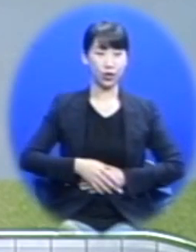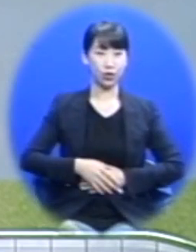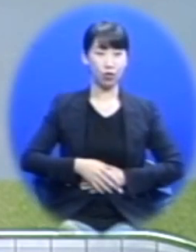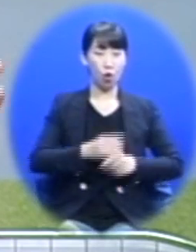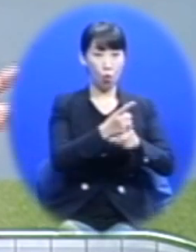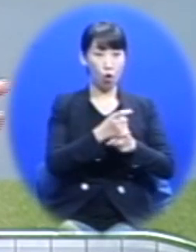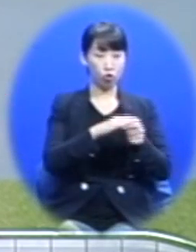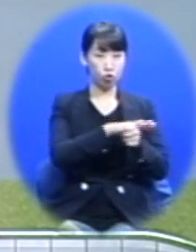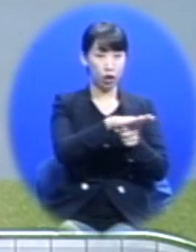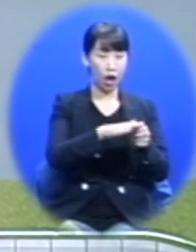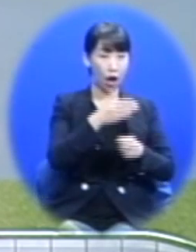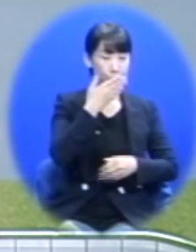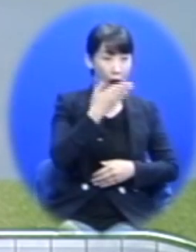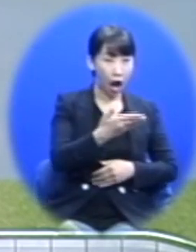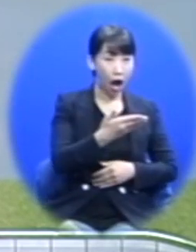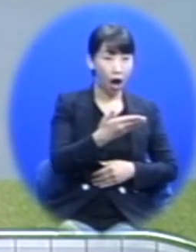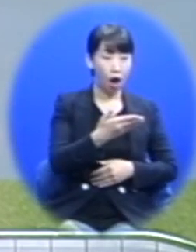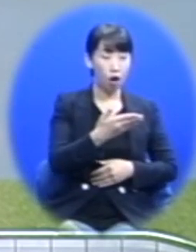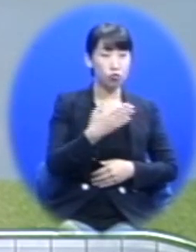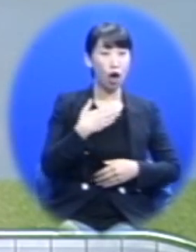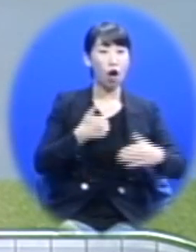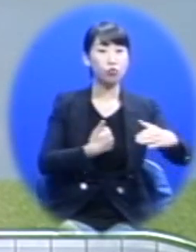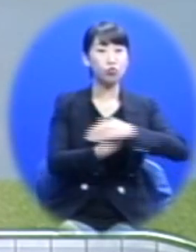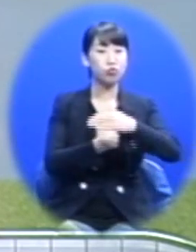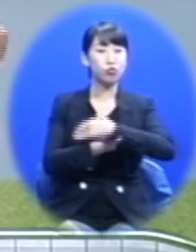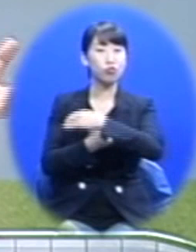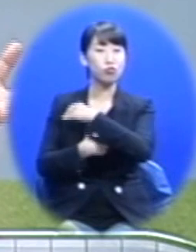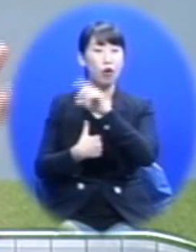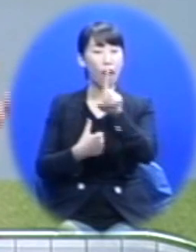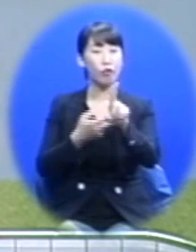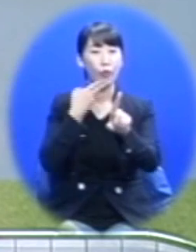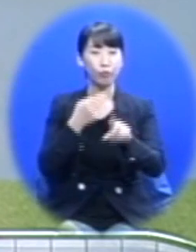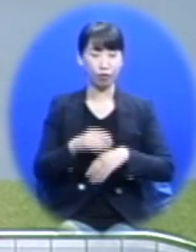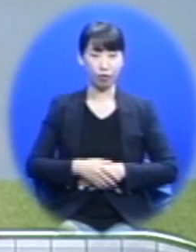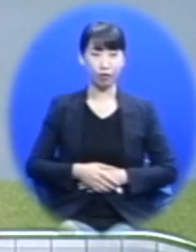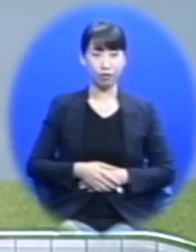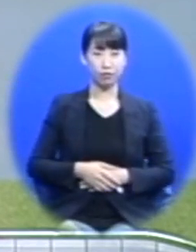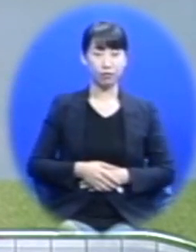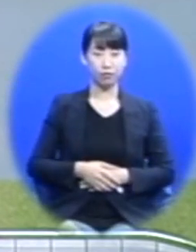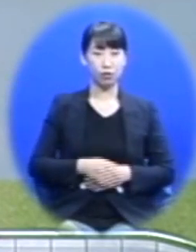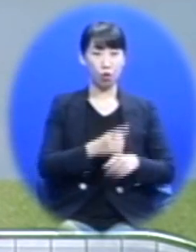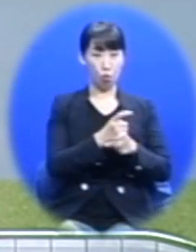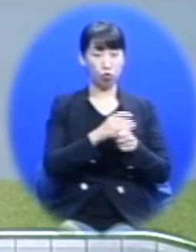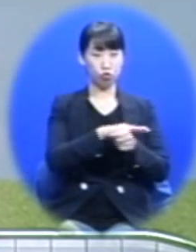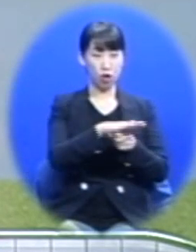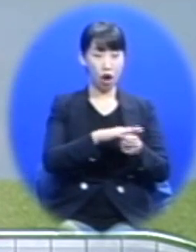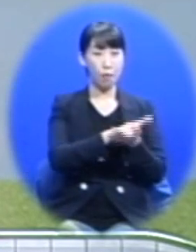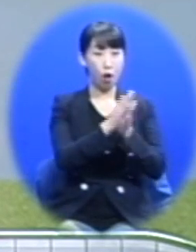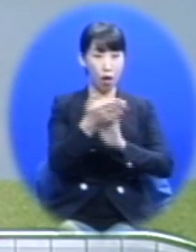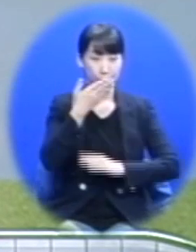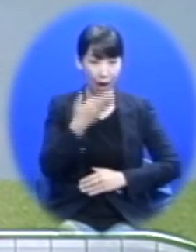사람을 무너뜨릴 수 있는 사람이 누가 있어요? 원수도 사랑할 수 있게 됐어요. 뭐가 문제가 돼요?